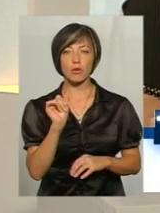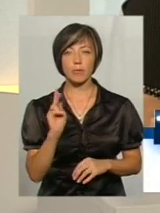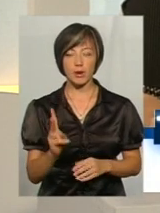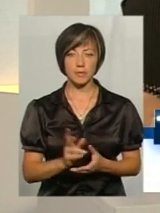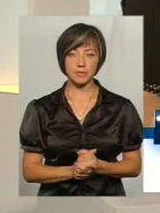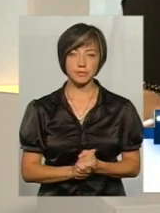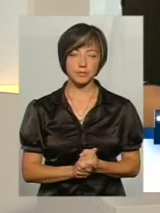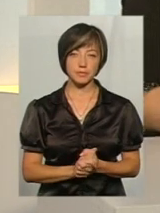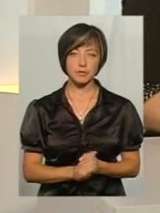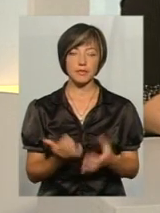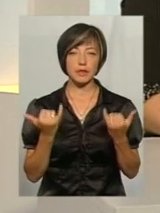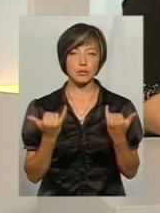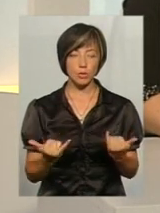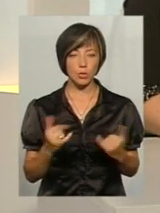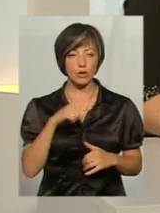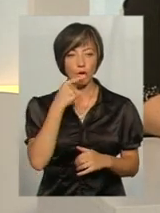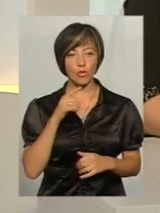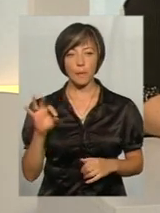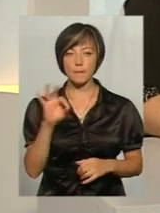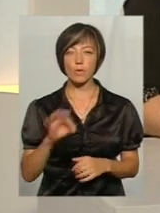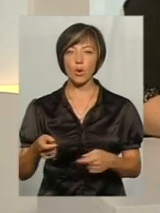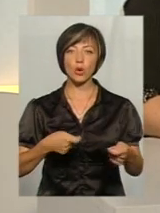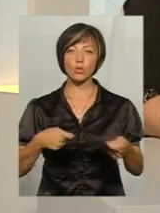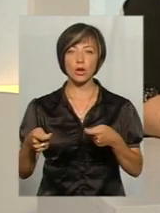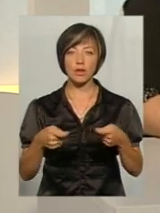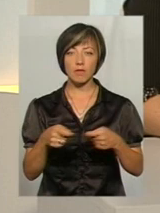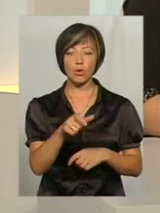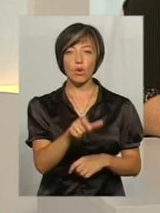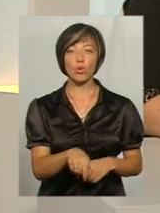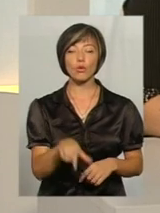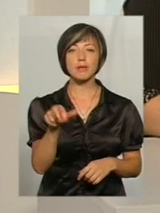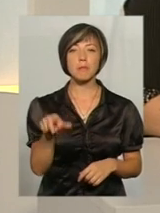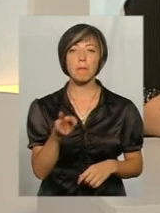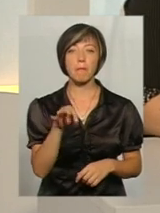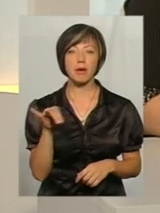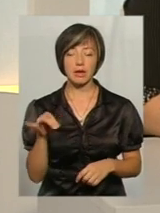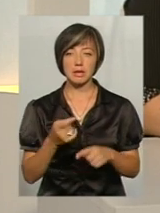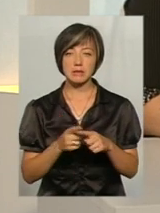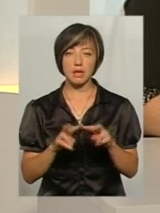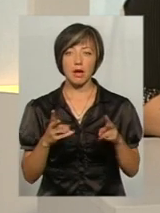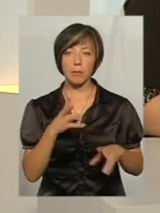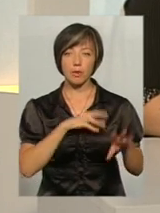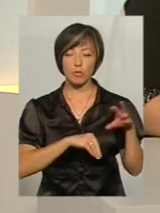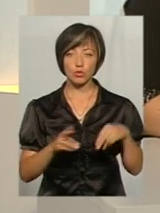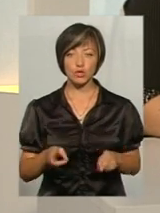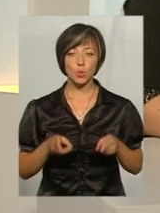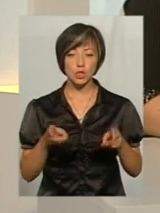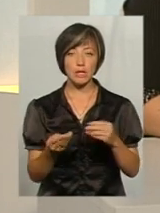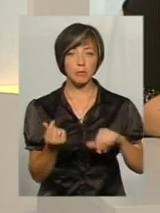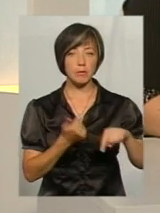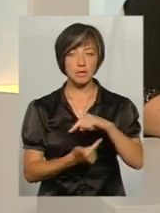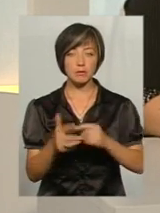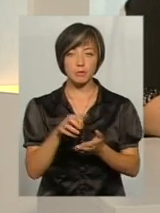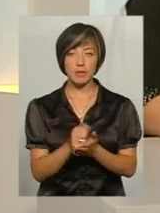Ольга Рибак. Сьогодні ми говоримо про торгівлю людьми, адже це є прибутковий злочинний бізнес, який